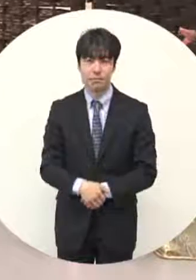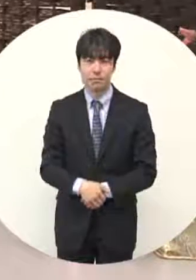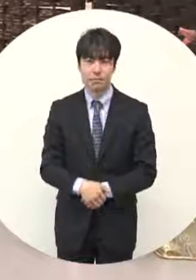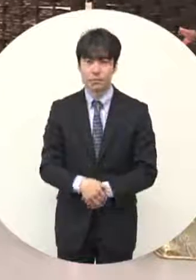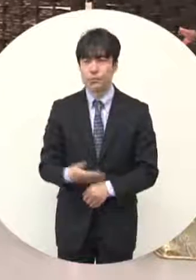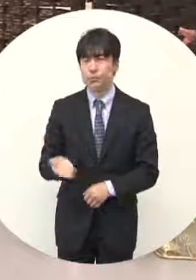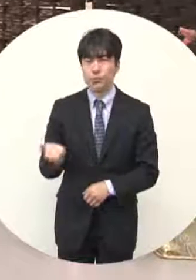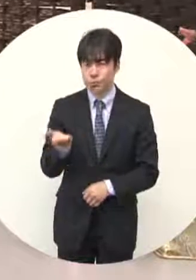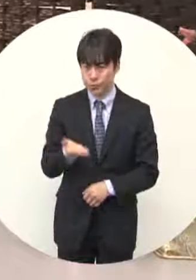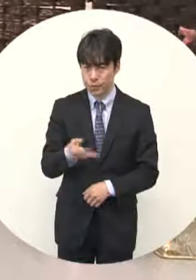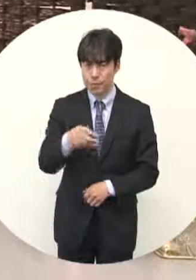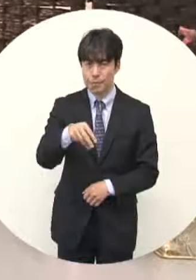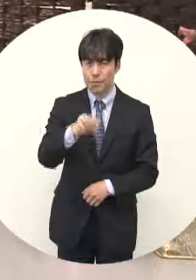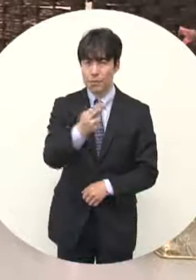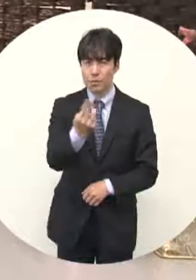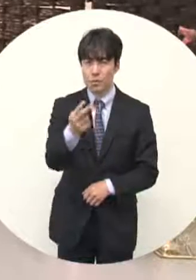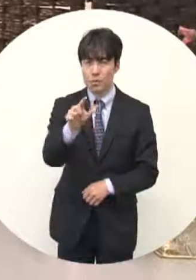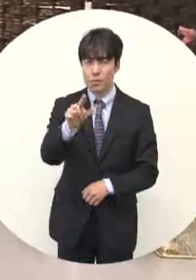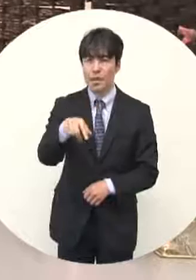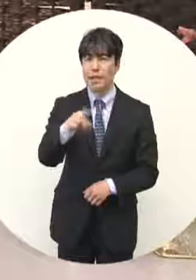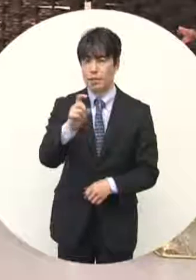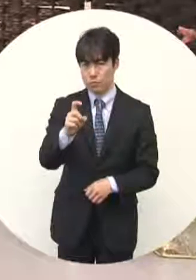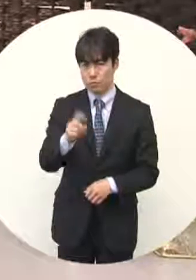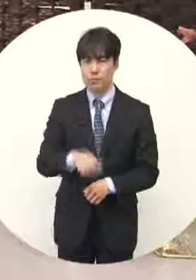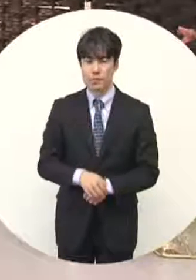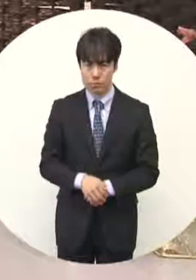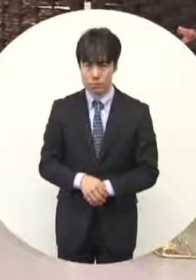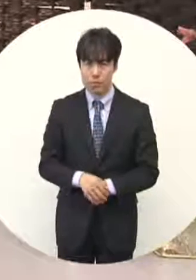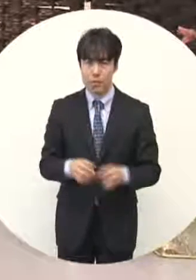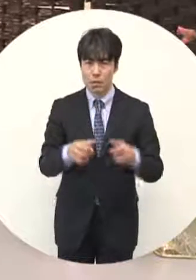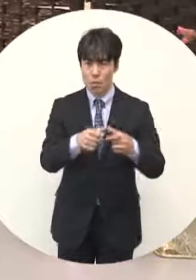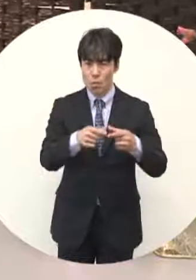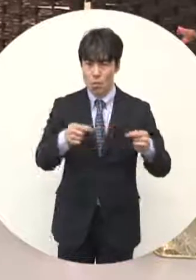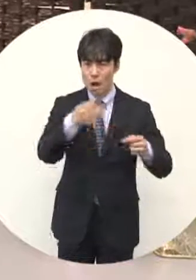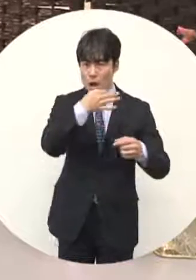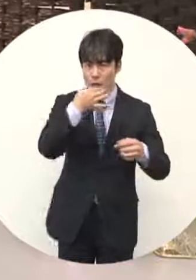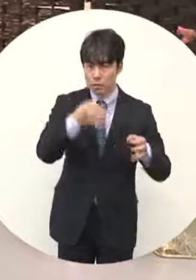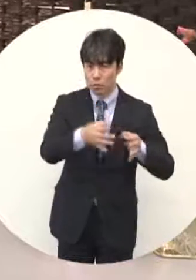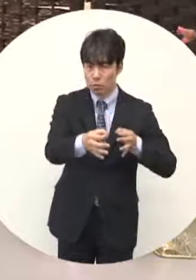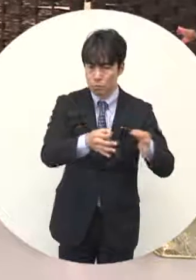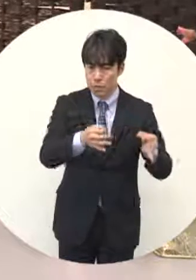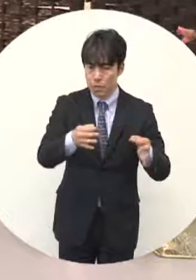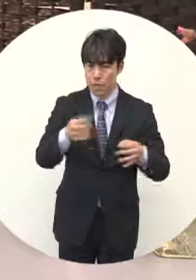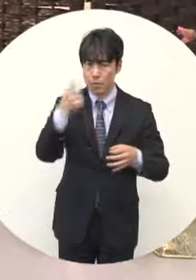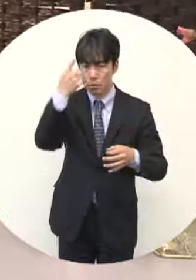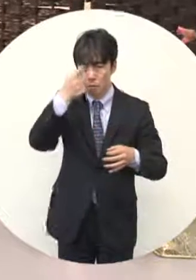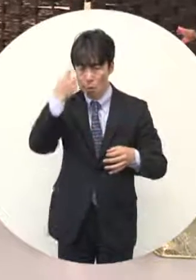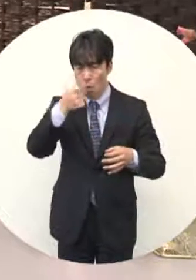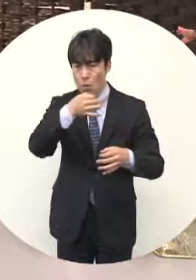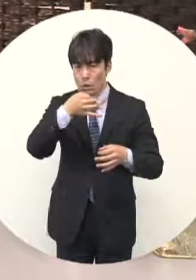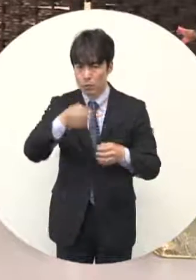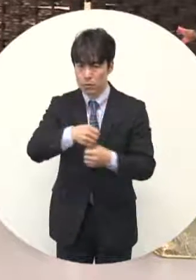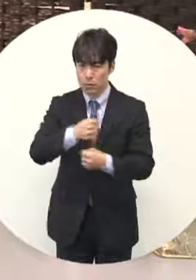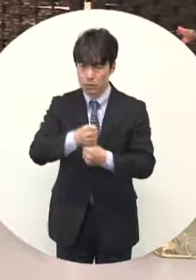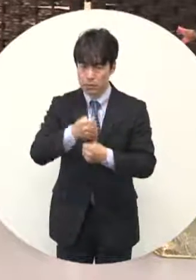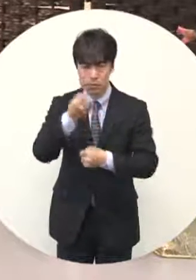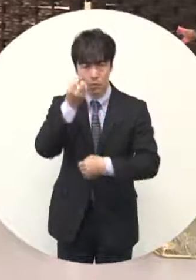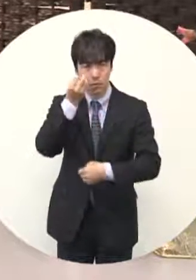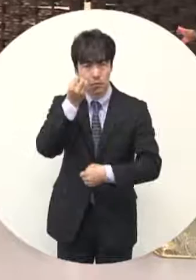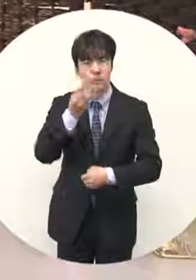続いてマドレーヌいただきます。和菓子屋さんのマドレーヌ、珍しいです